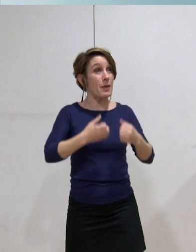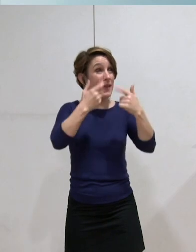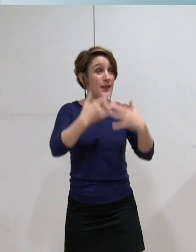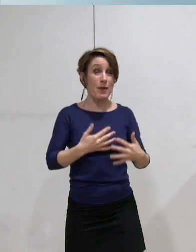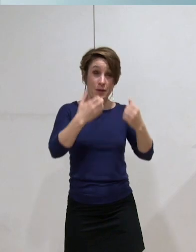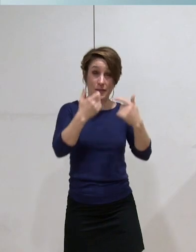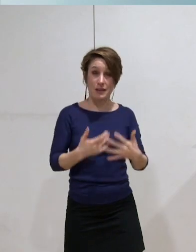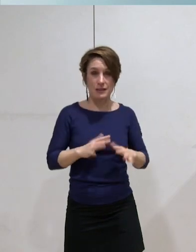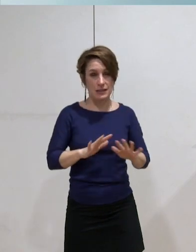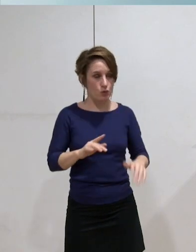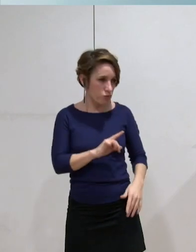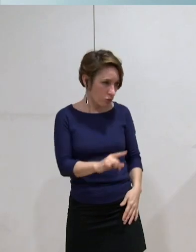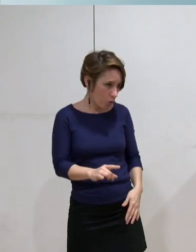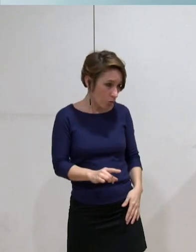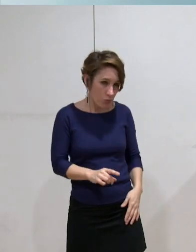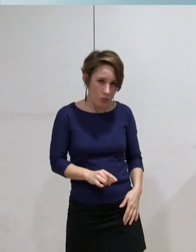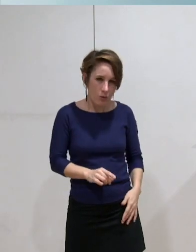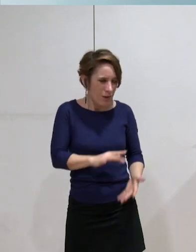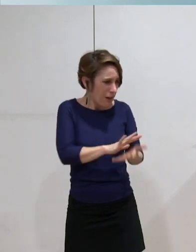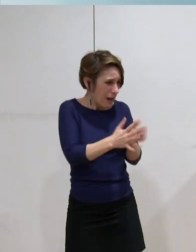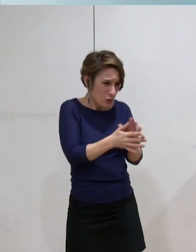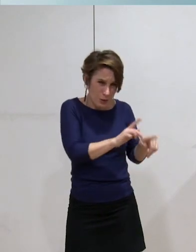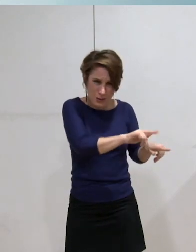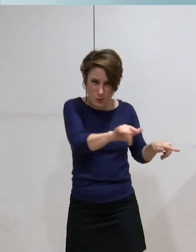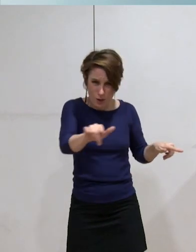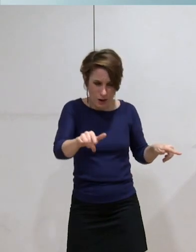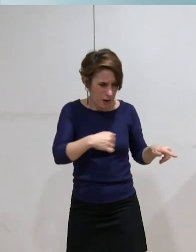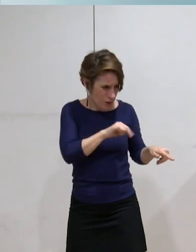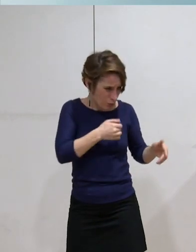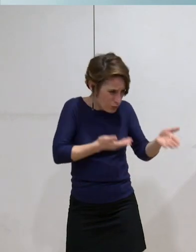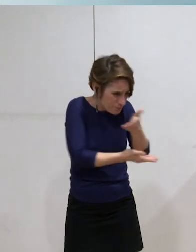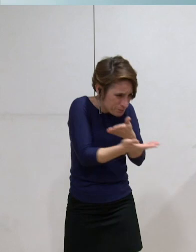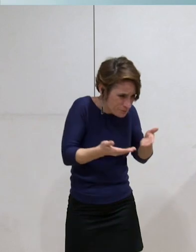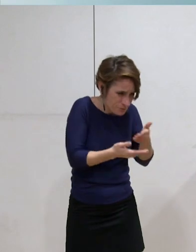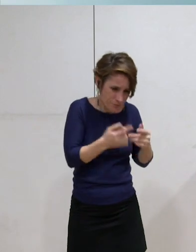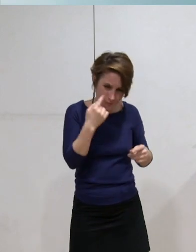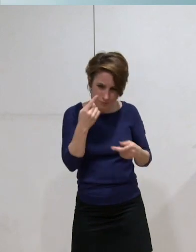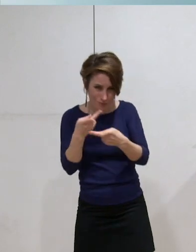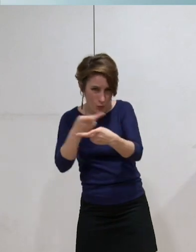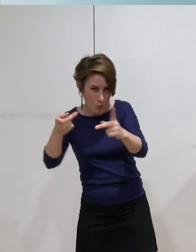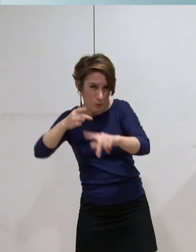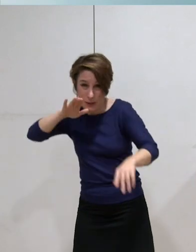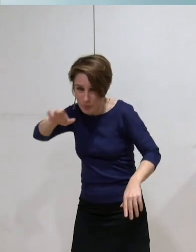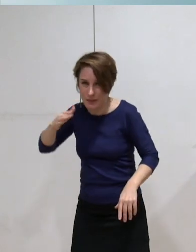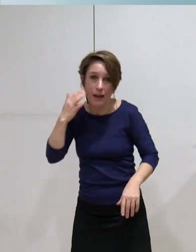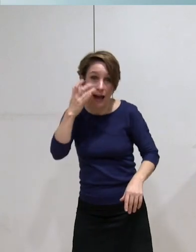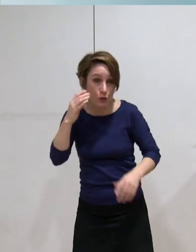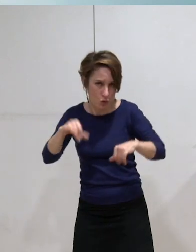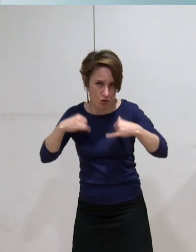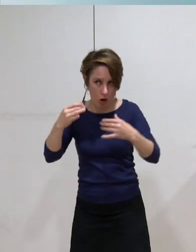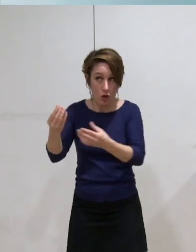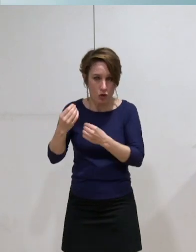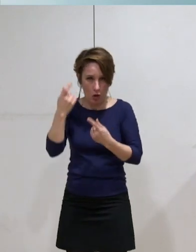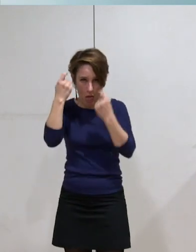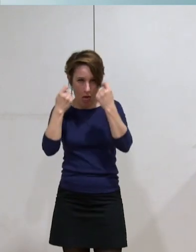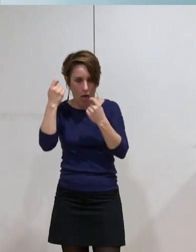avec elle avec ces associations nous avons évidemment pris en compte la spécificité de ce public qui nous préoccupe tous qui en